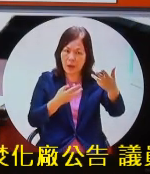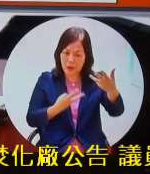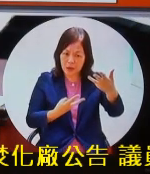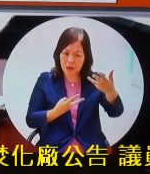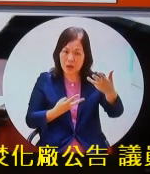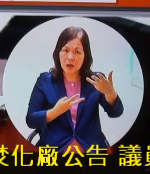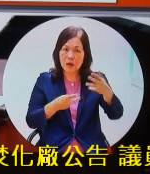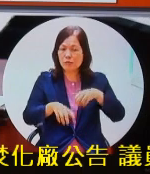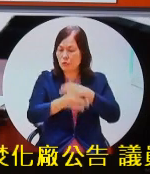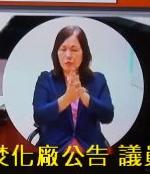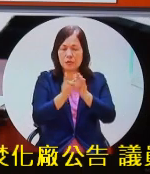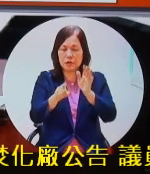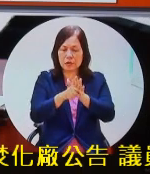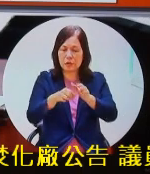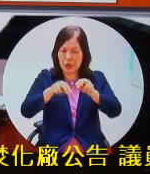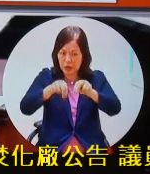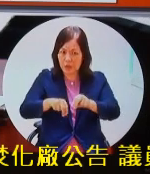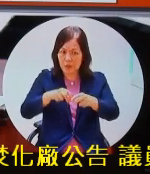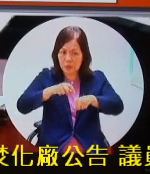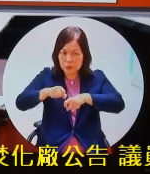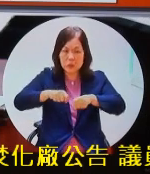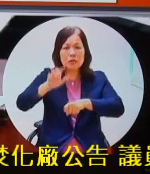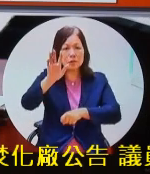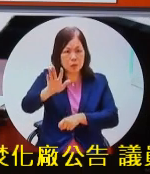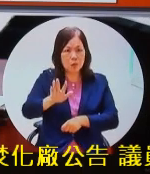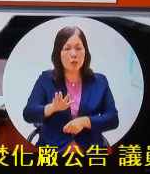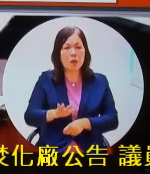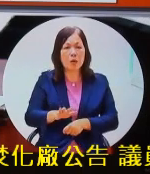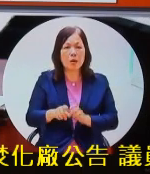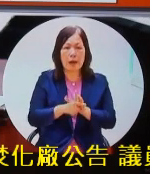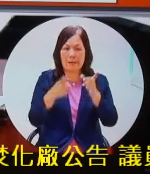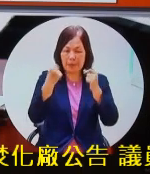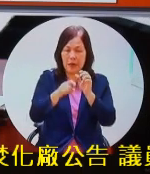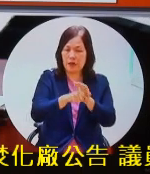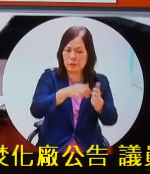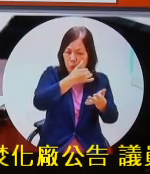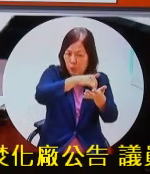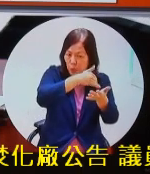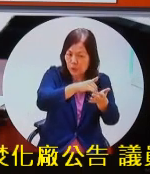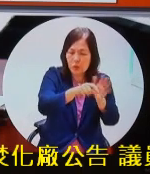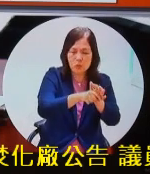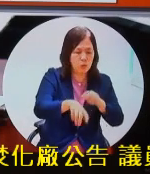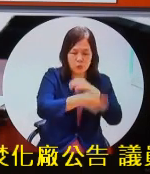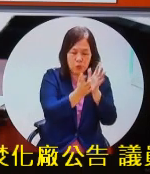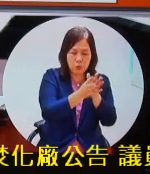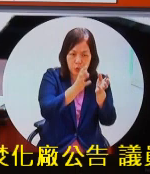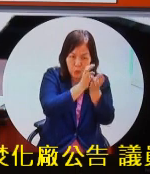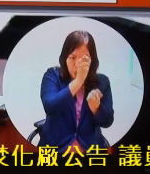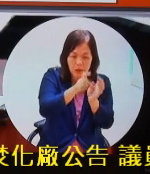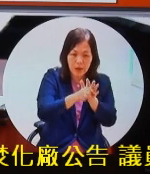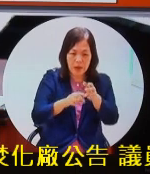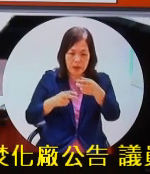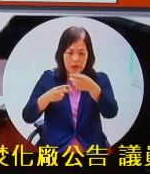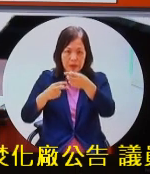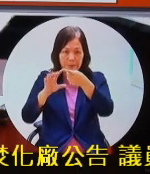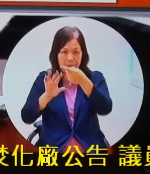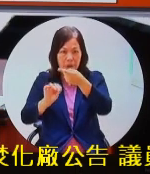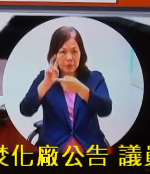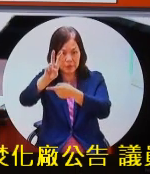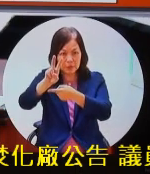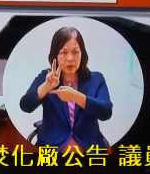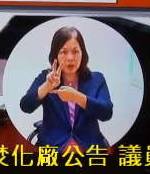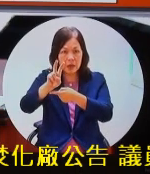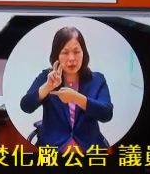ROT 的合约设计里面就已经成本效益分析过了，20%的垃圾就已经够厂